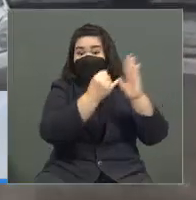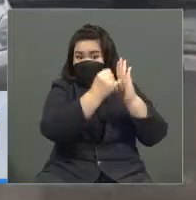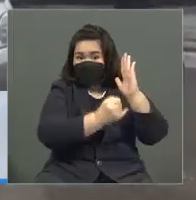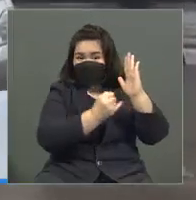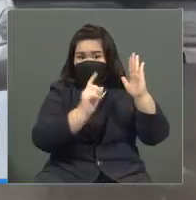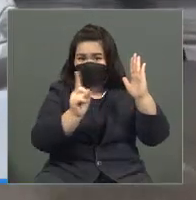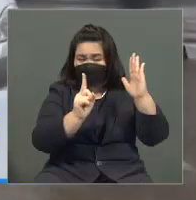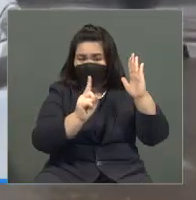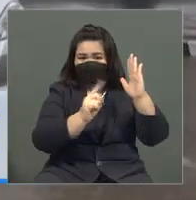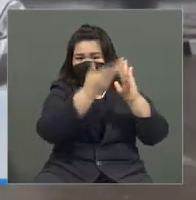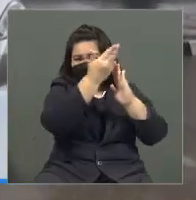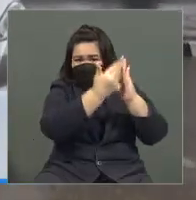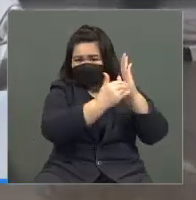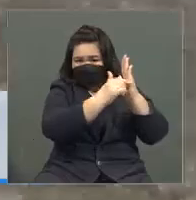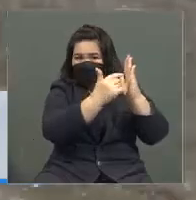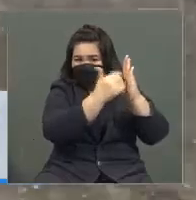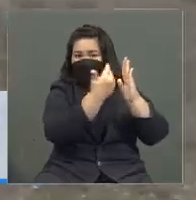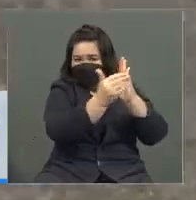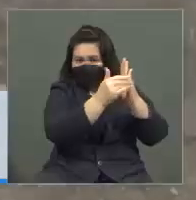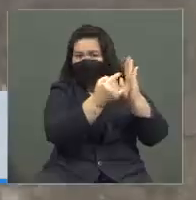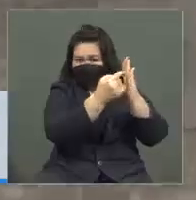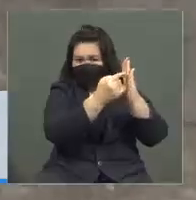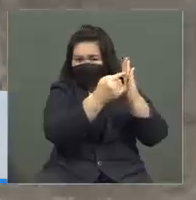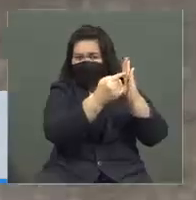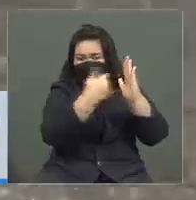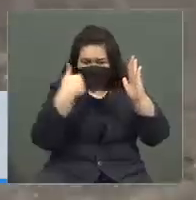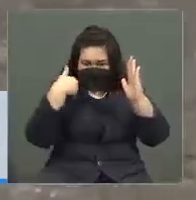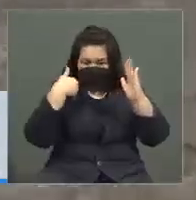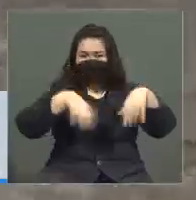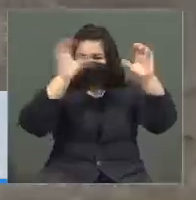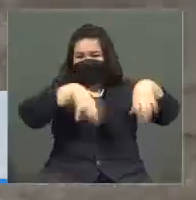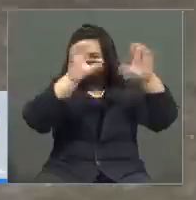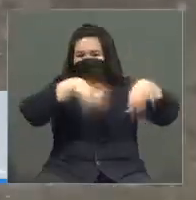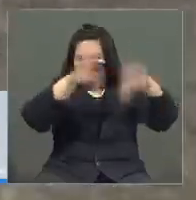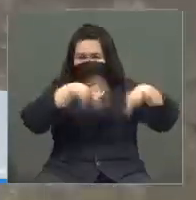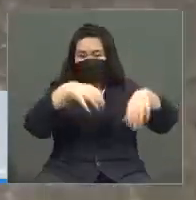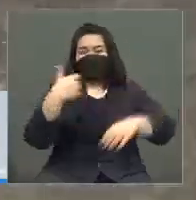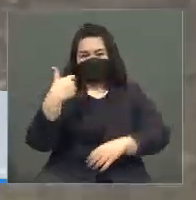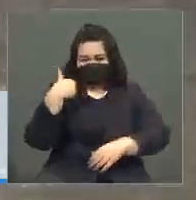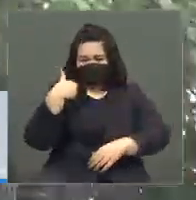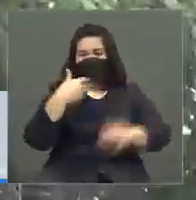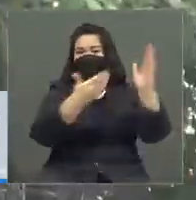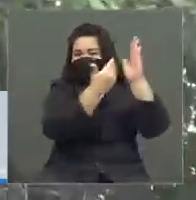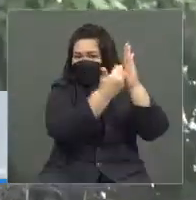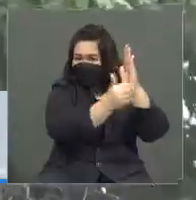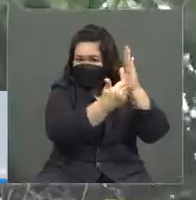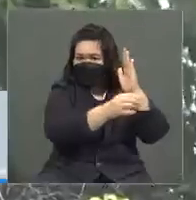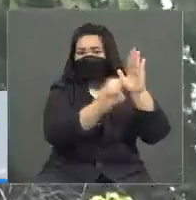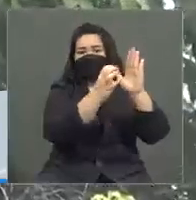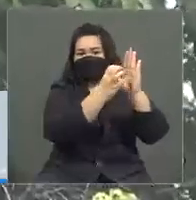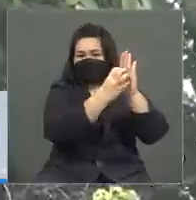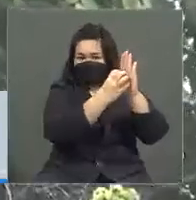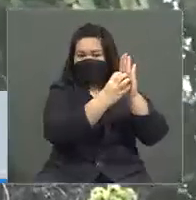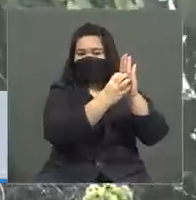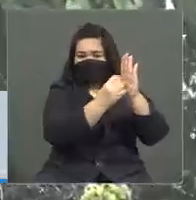ผชมคะผ้าตัววออกเฉีเหอธรีศารBoard อัี้ก็จะโนเต็เต็เลย สำหบฝนตกนะคะผ้าตวันออกผ้ากลาง